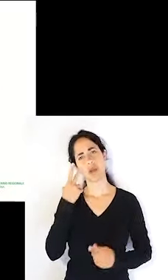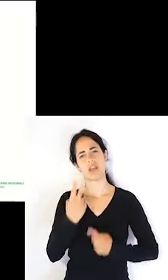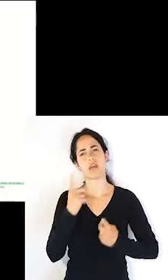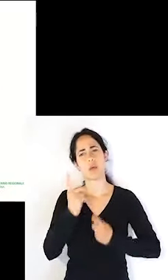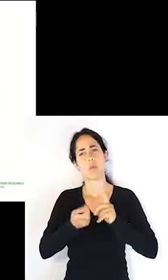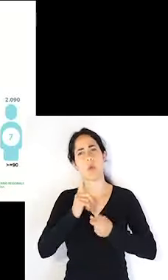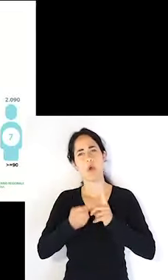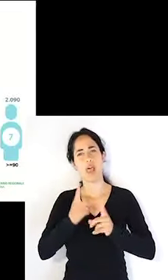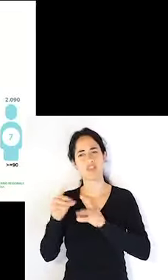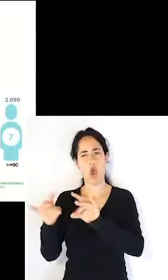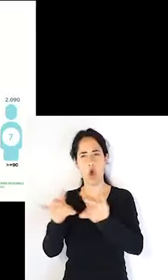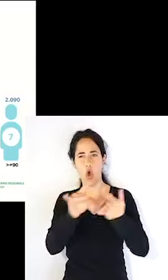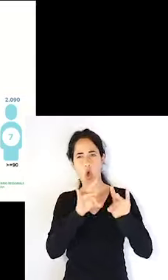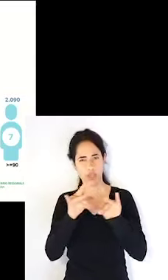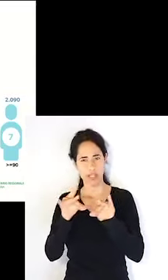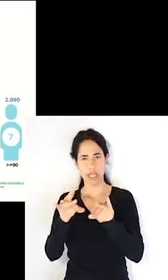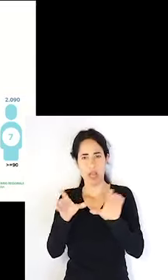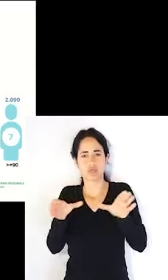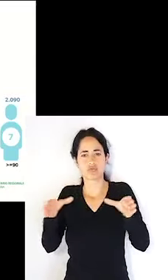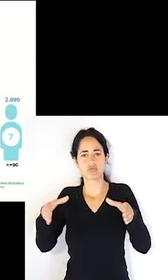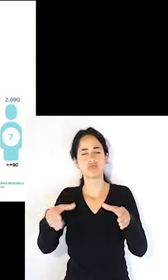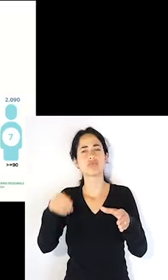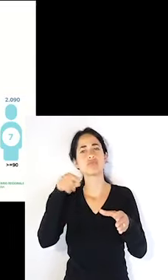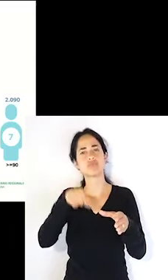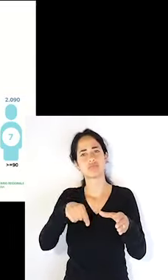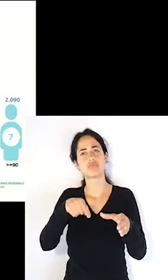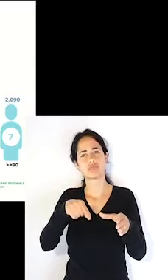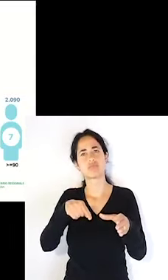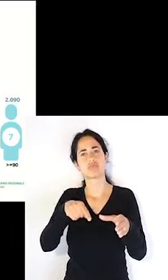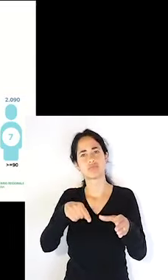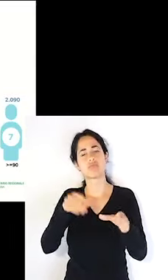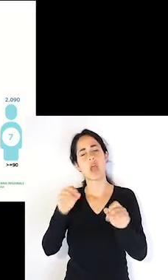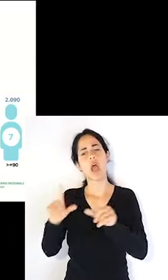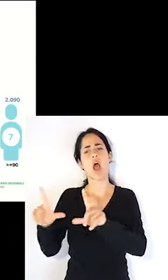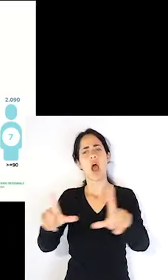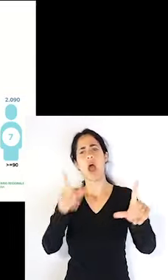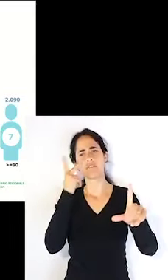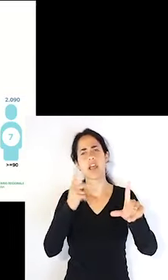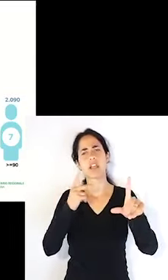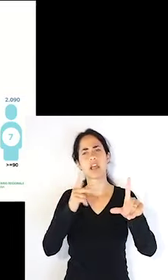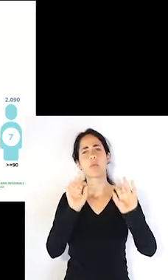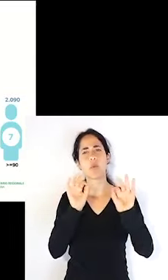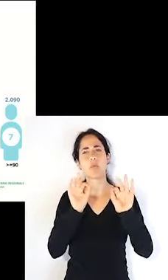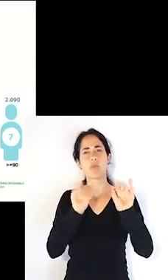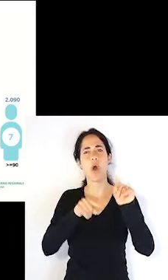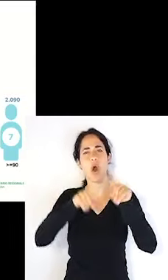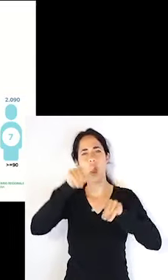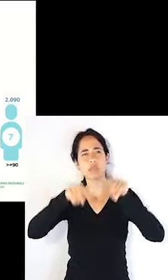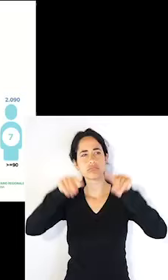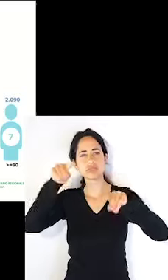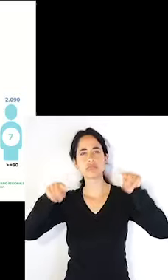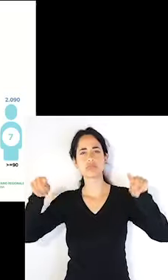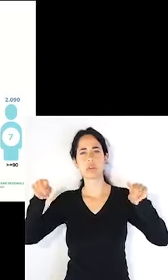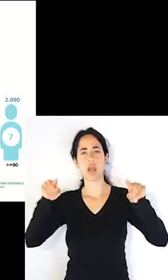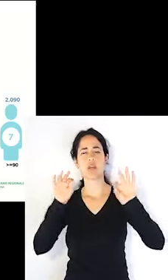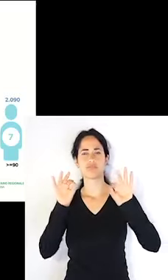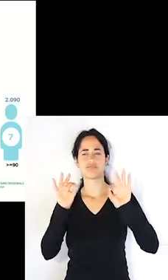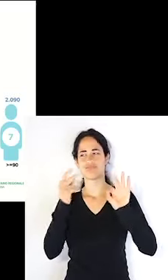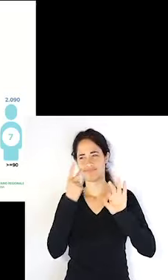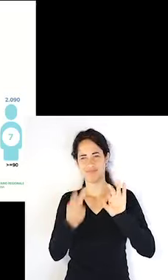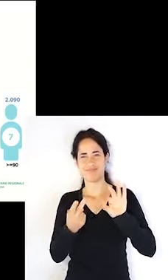Sulla popolazione colpita, è molto questo grafico questa diciamo, slide che